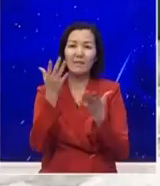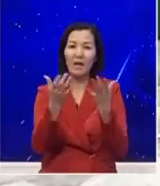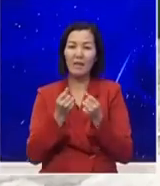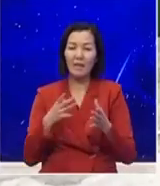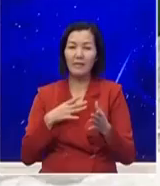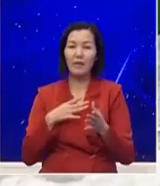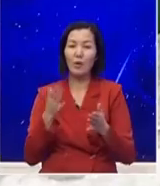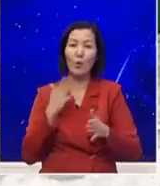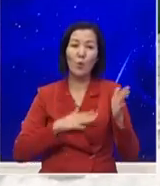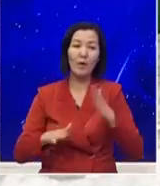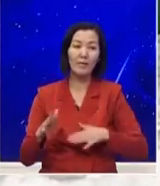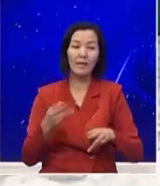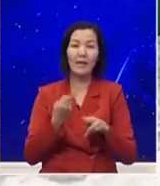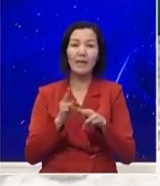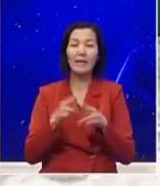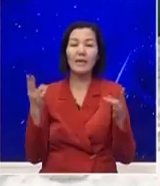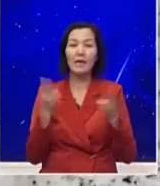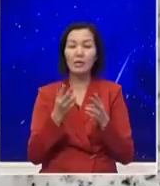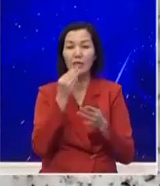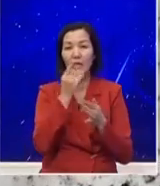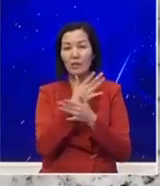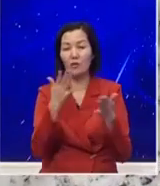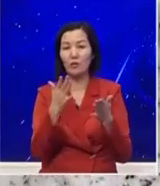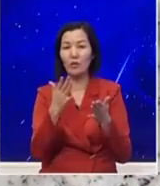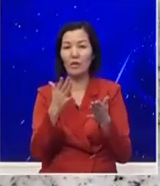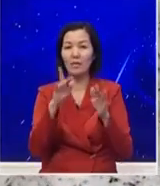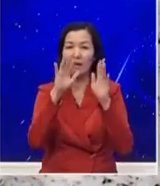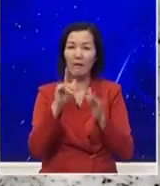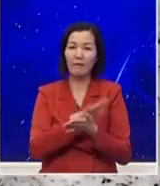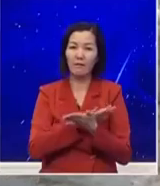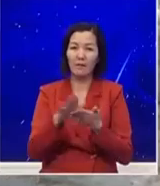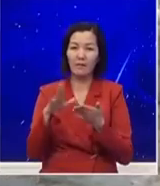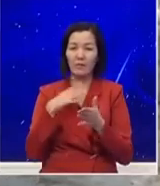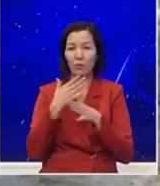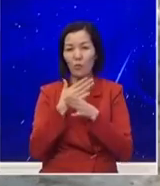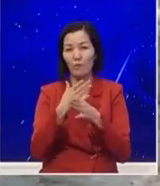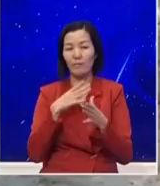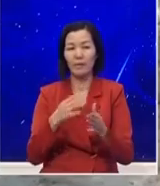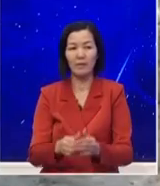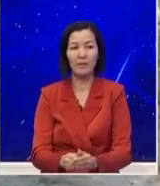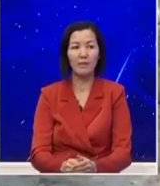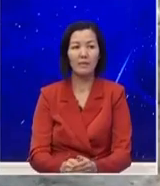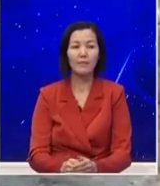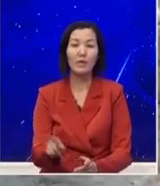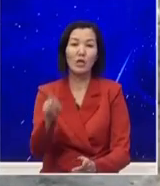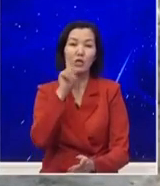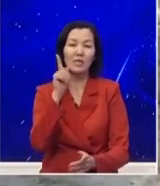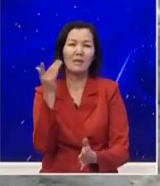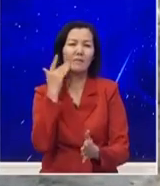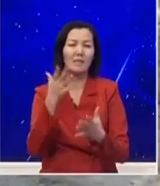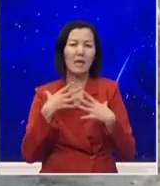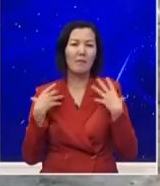кейуананы қуантты. Ең қажетті азық-түлік апарып, ауланы қардан тазартты. Жастарым заман болсын, әр уақытта біз сияқты